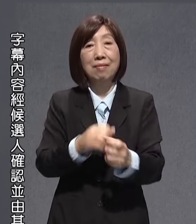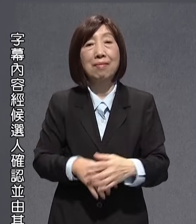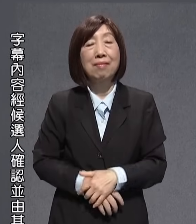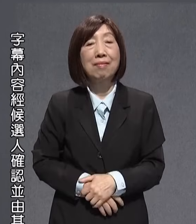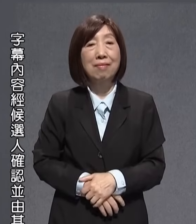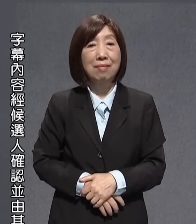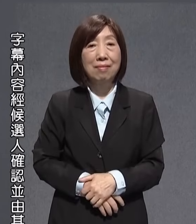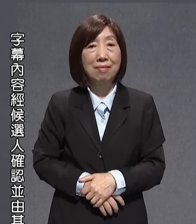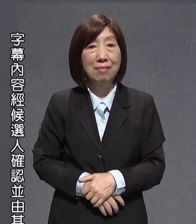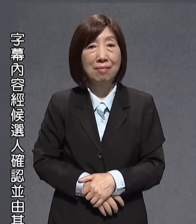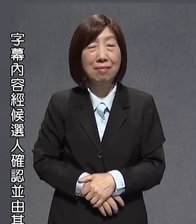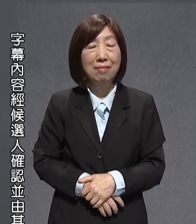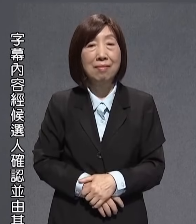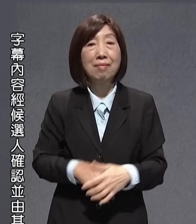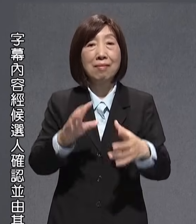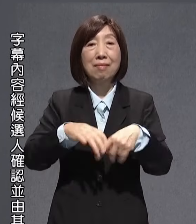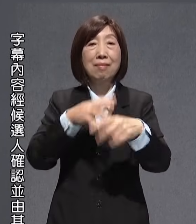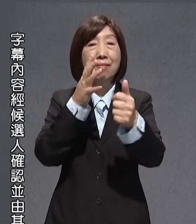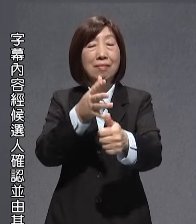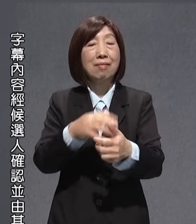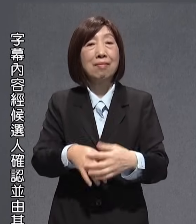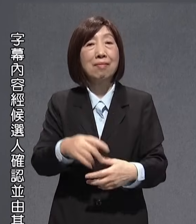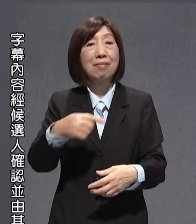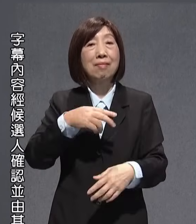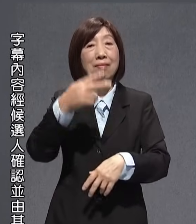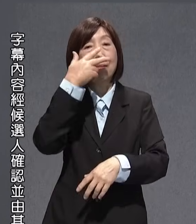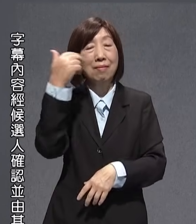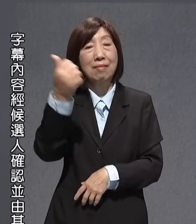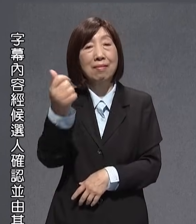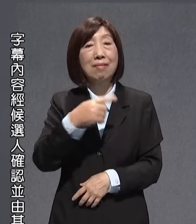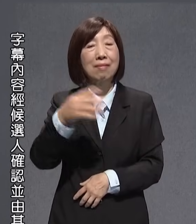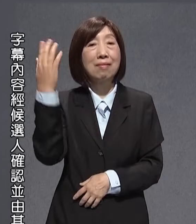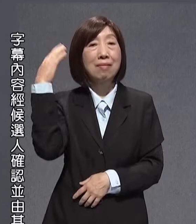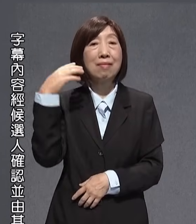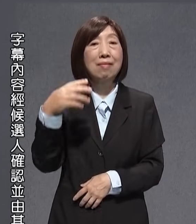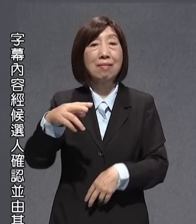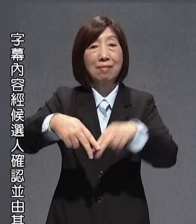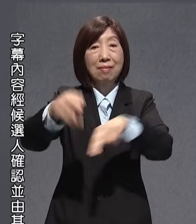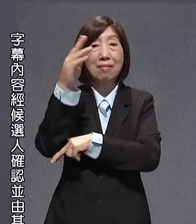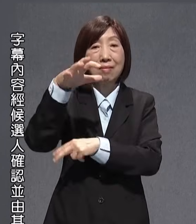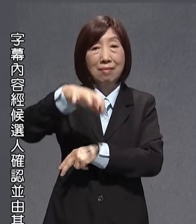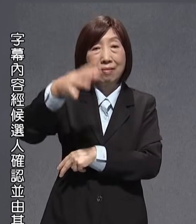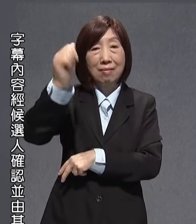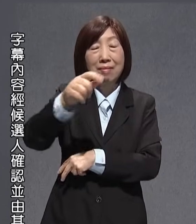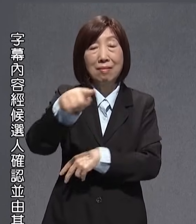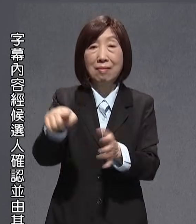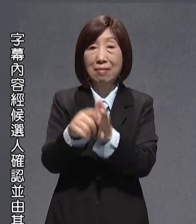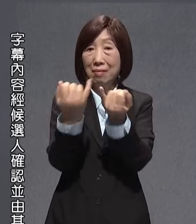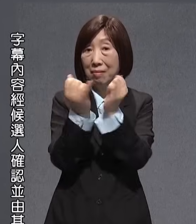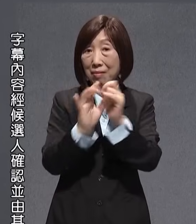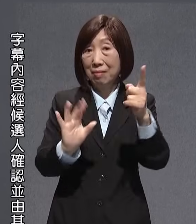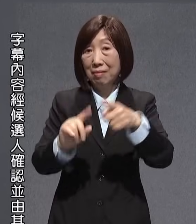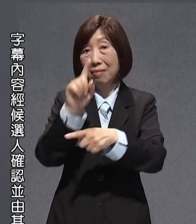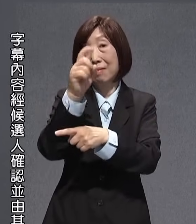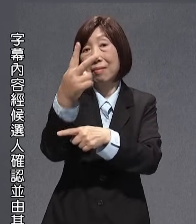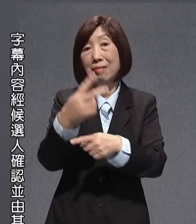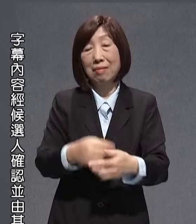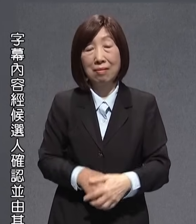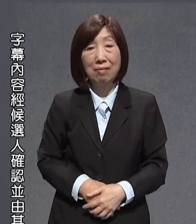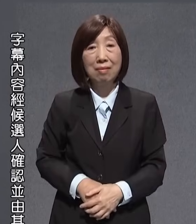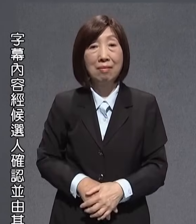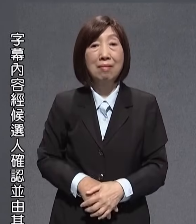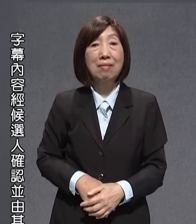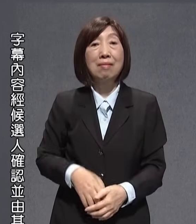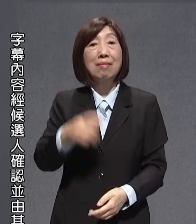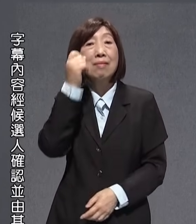席，你担任行政院长的时候，女性阁位的比例多少？12%。你担任台南